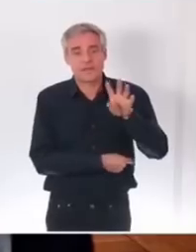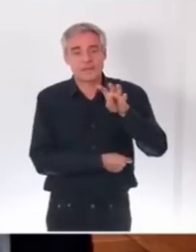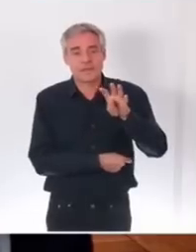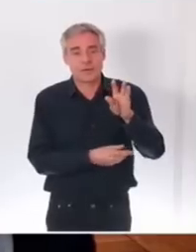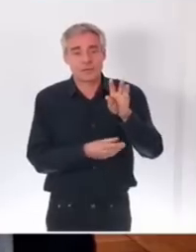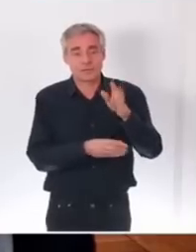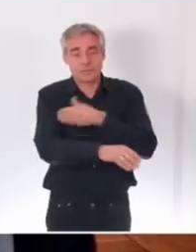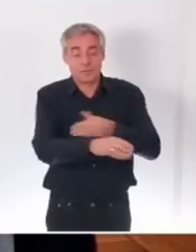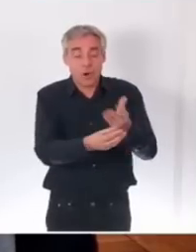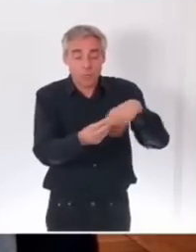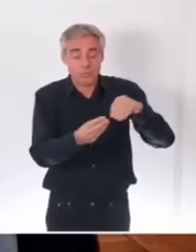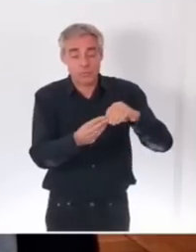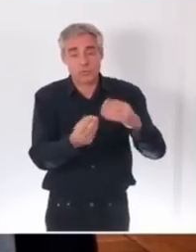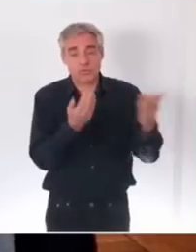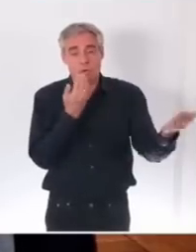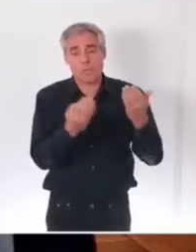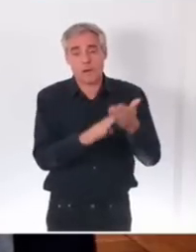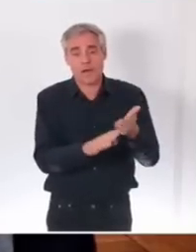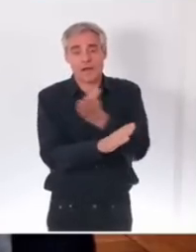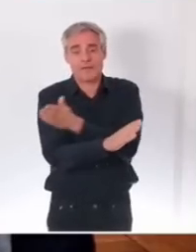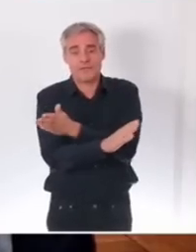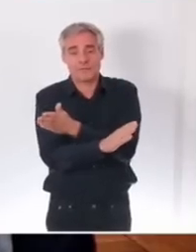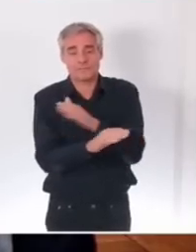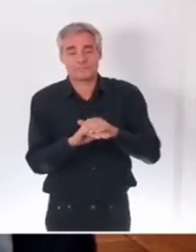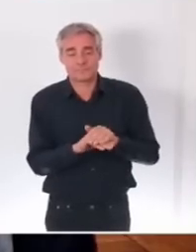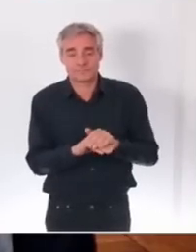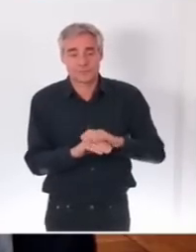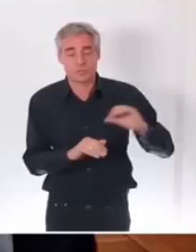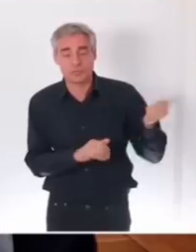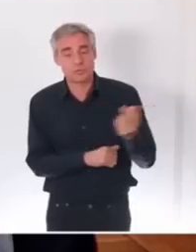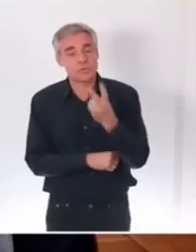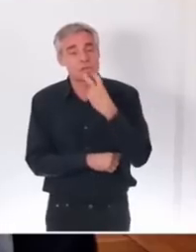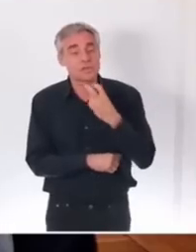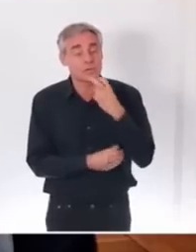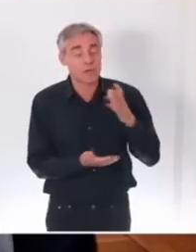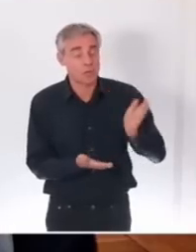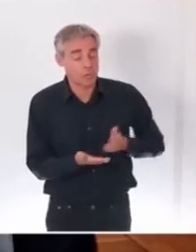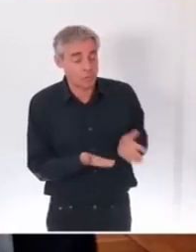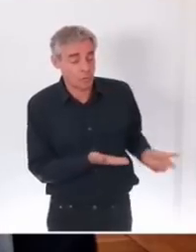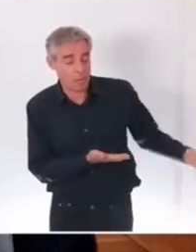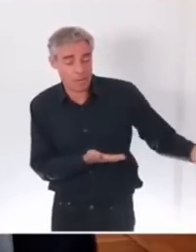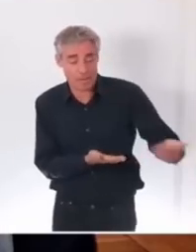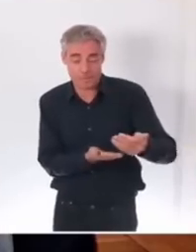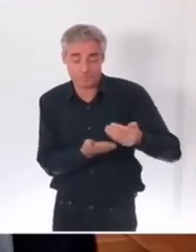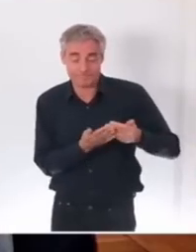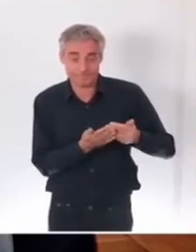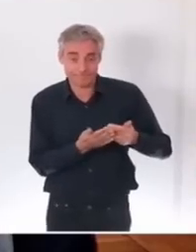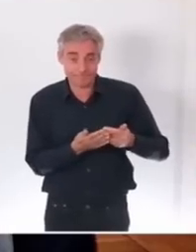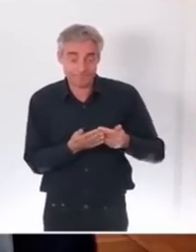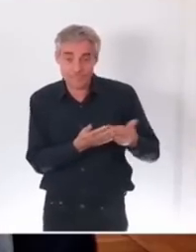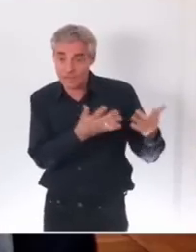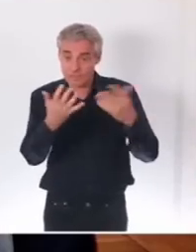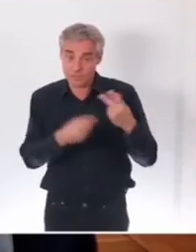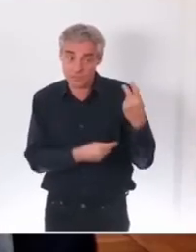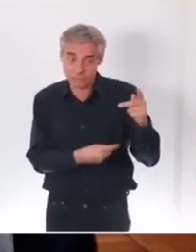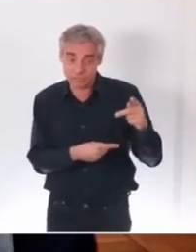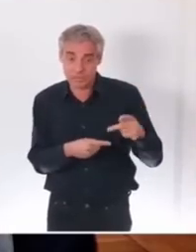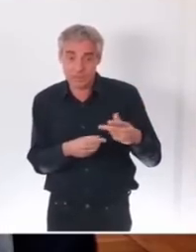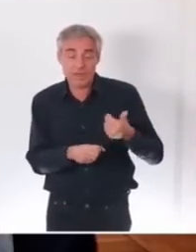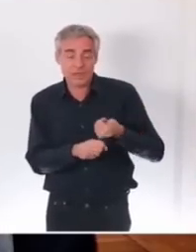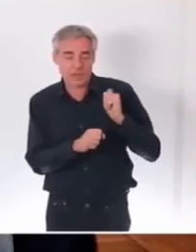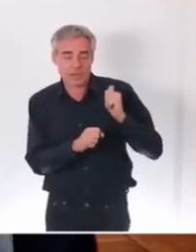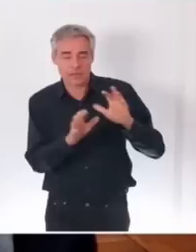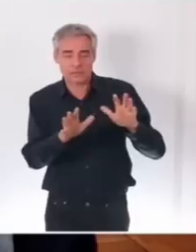de plus prélevés par an auprès des Bordelais. Et si on trace la trajectoire, et ce sont vos documents, pas de cette année, ceux de l'année